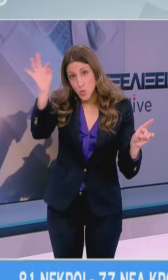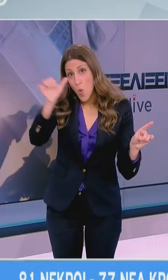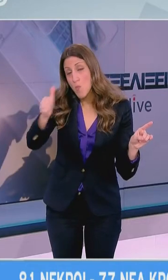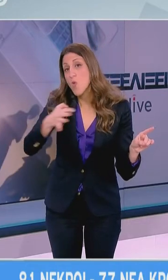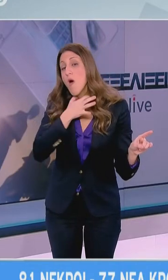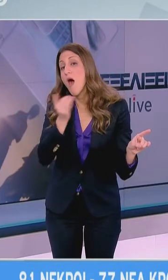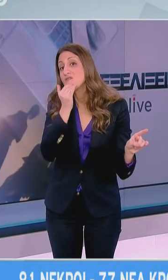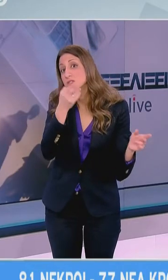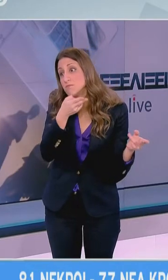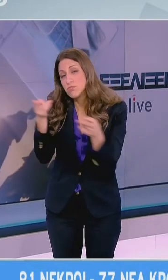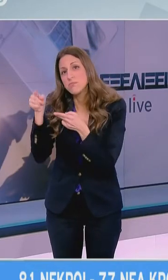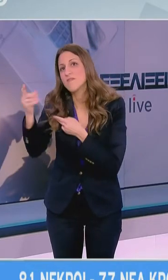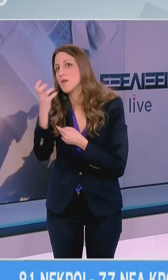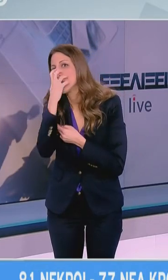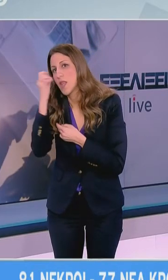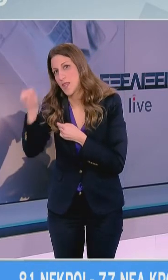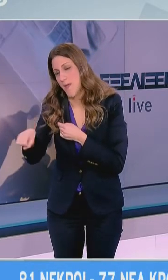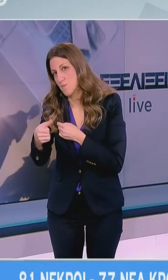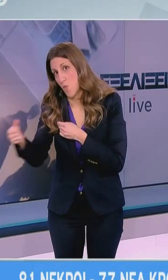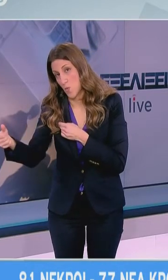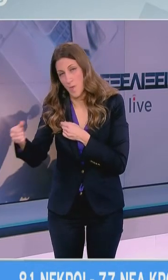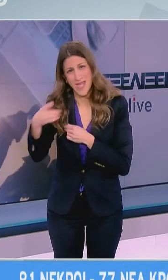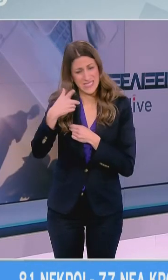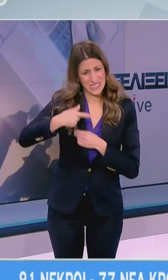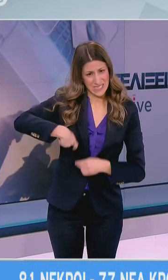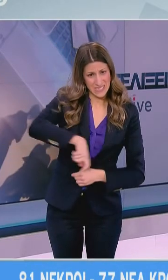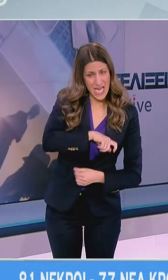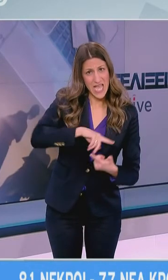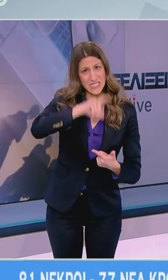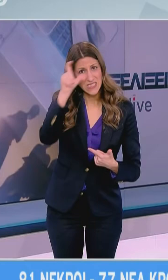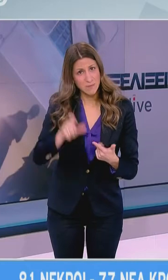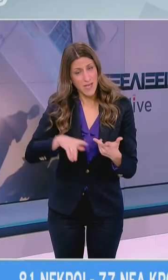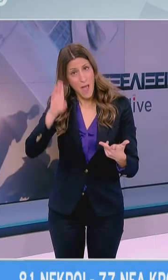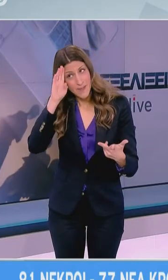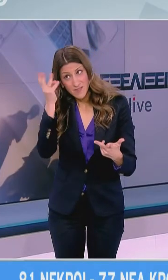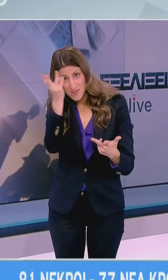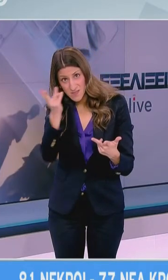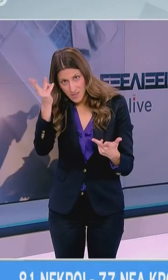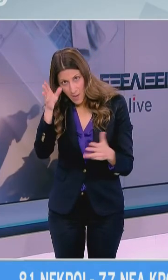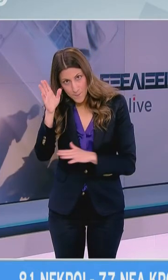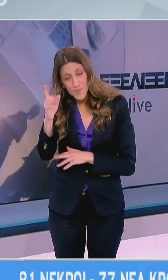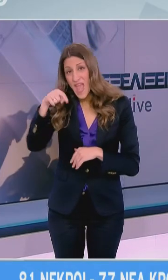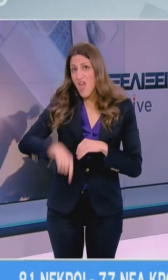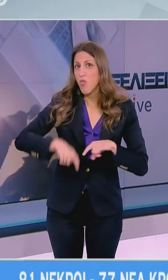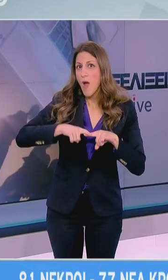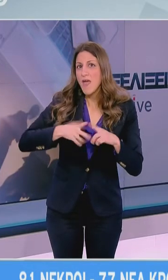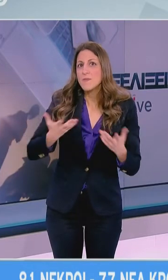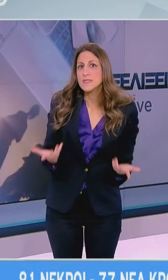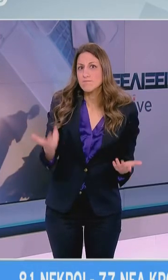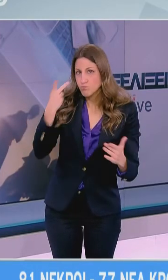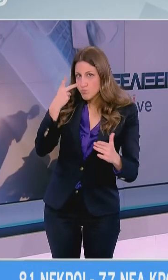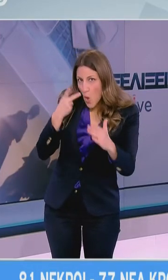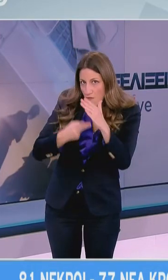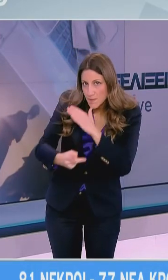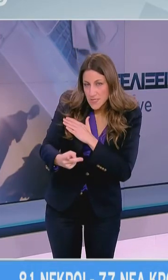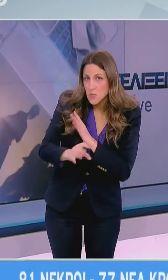στο ΕΣΥ έχει αυξηθεί σημαντικά ο αριθμός κλίνων ΜΕΘ, με το Υπουργείο Υγείας να προετοιμάζεται για πάνε ενδεχόμενο. Έχουν υπολογιστεί οι ανάγκες των